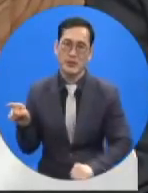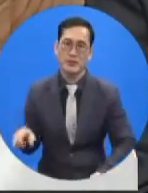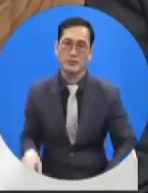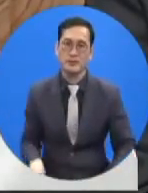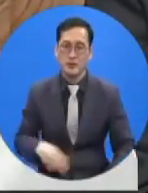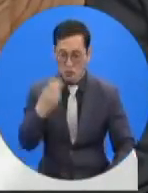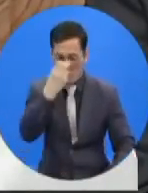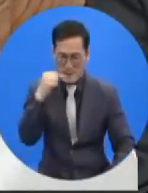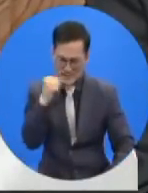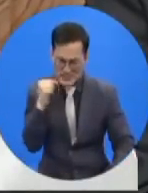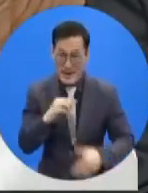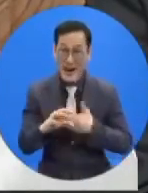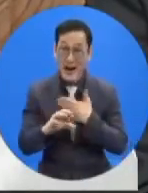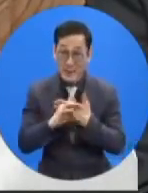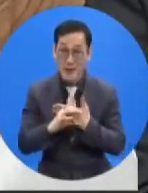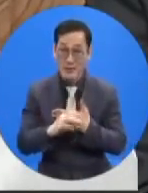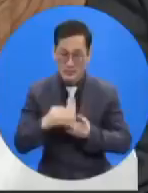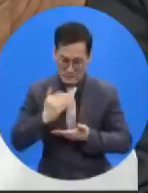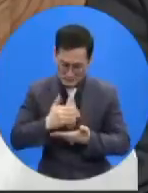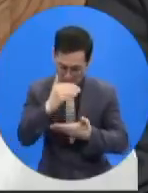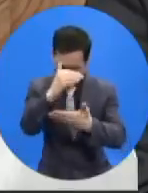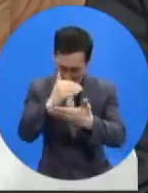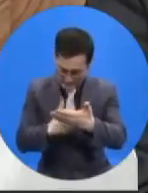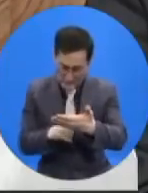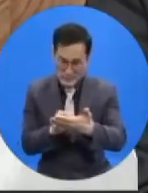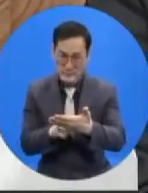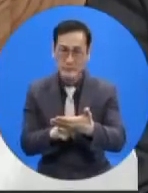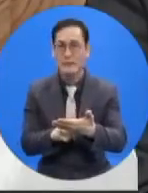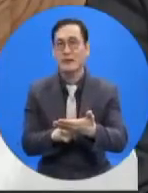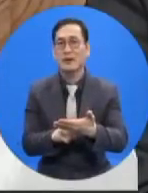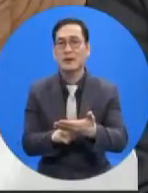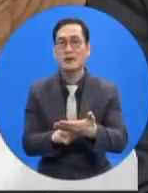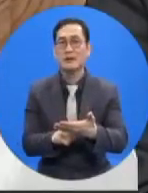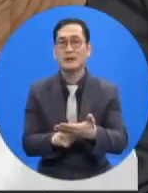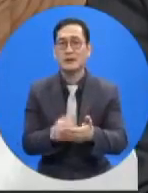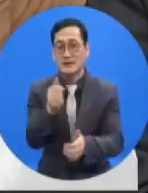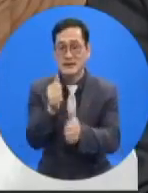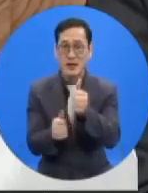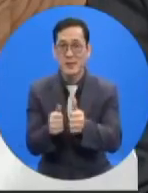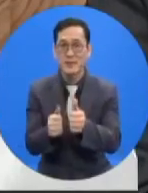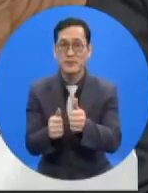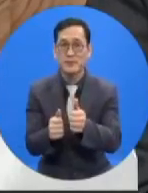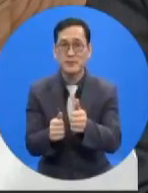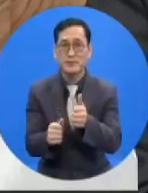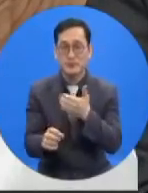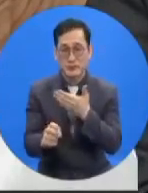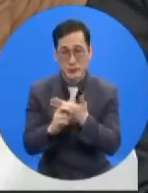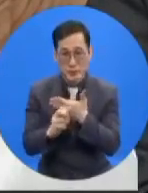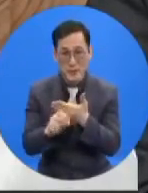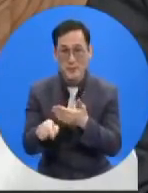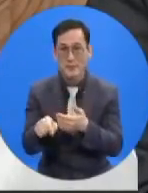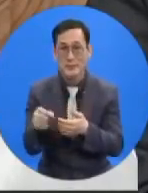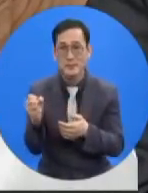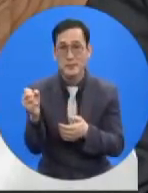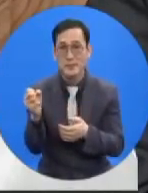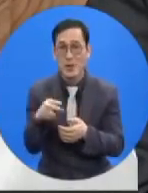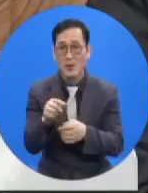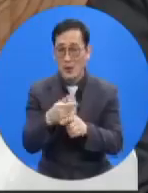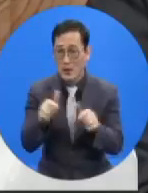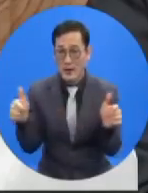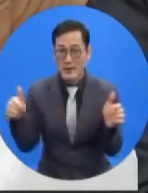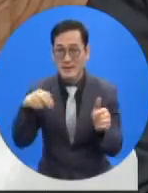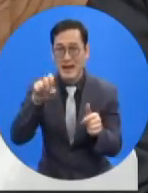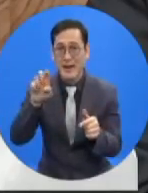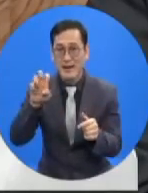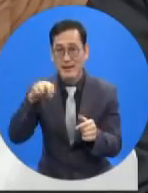제대로 수사를 했다면 기소 전에 입시 부정의 실체와 각 이해당사자를 다 만나고 그리고 사모펀드, 저는 아직도 사모펀드 뭐가